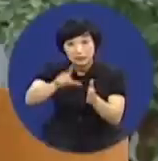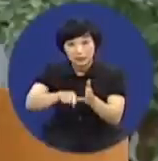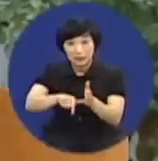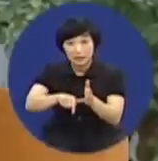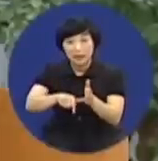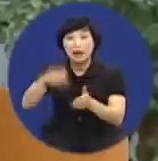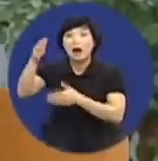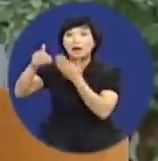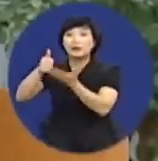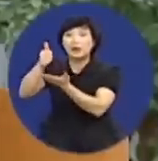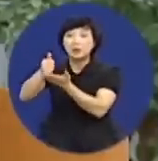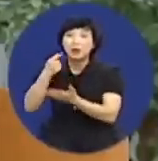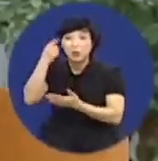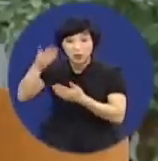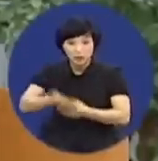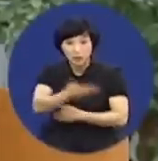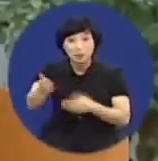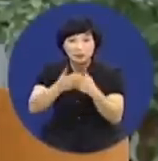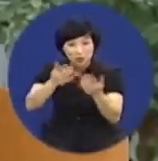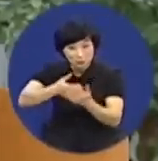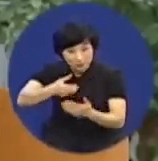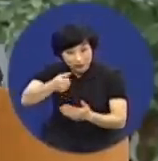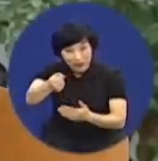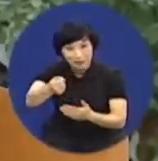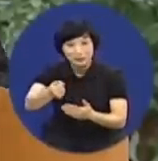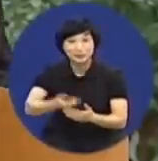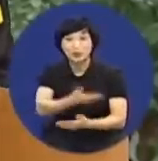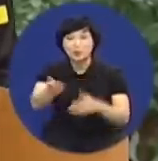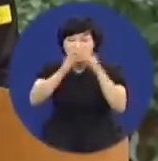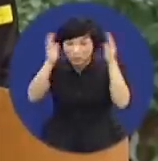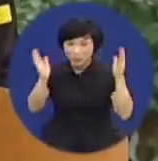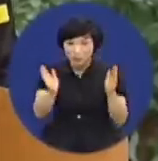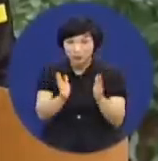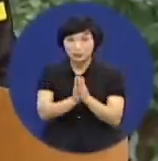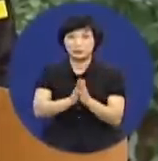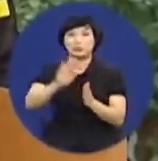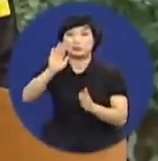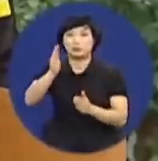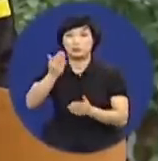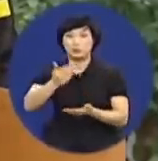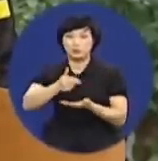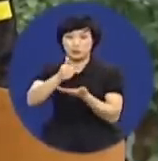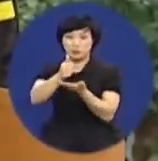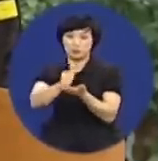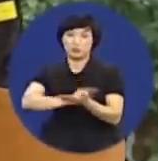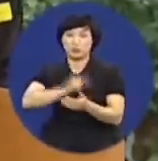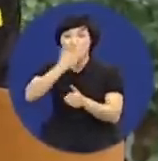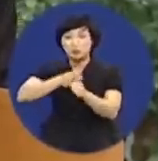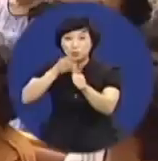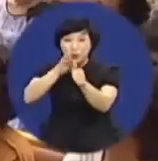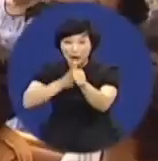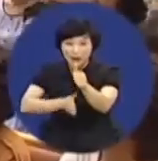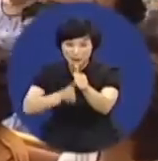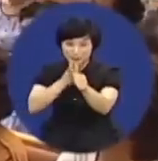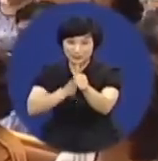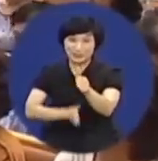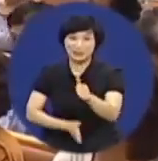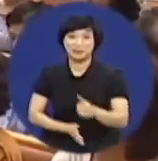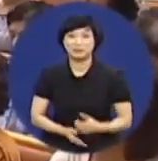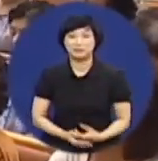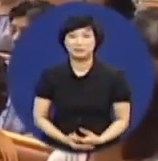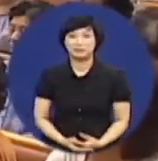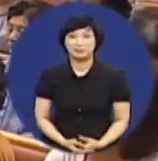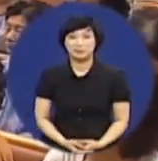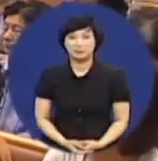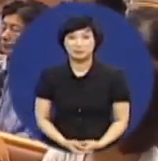時神様の栄光を体験する皆さんとなるように、主の皆で祝福いた